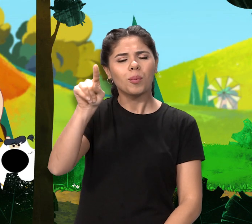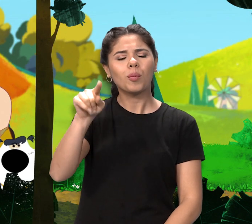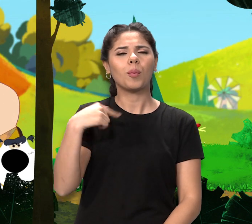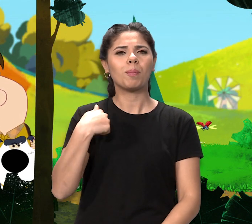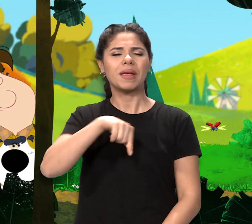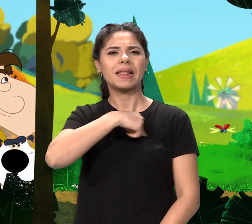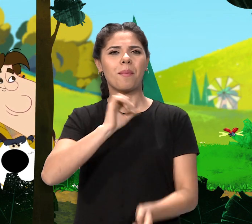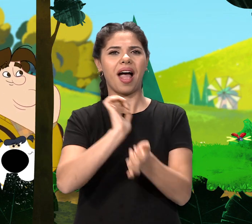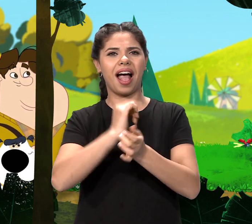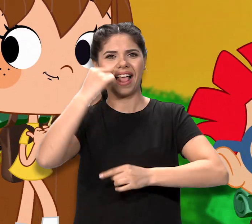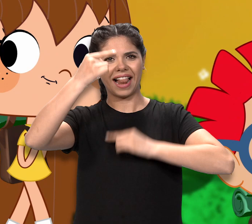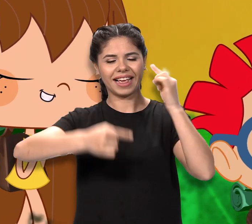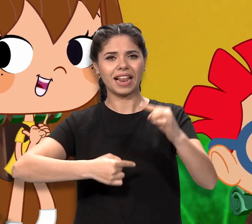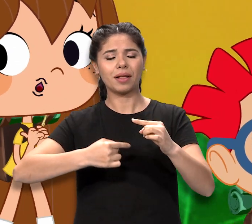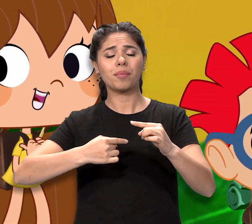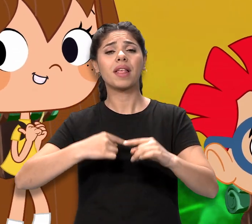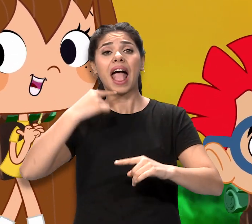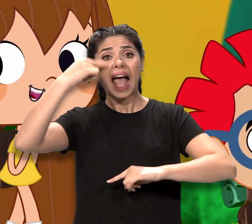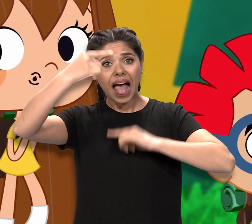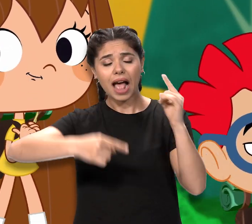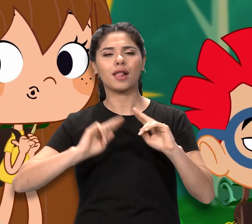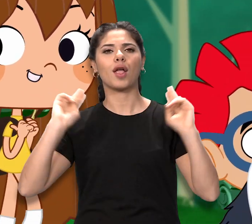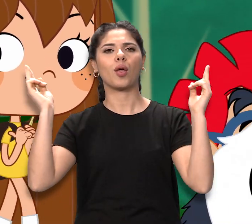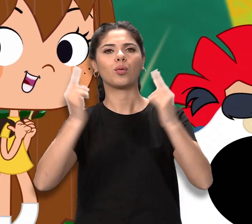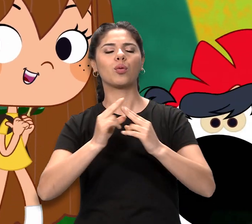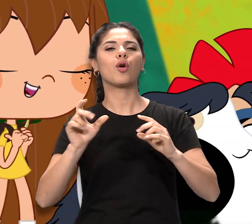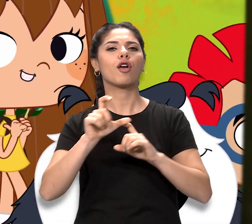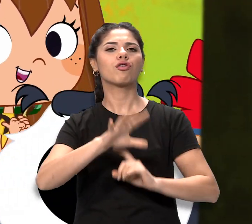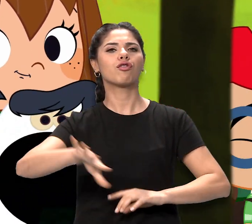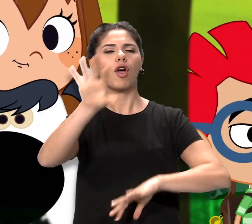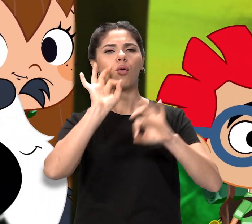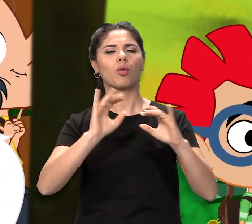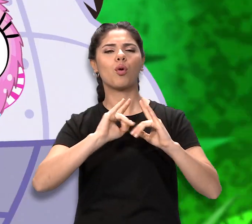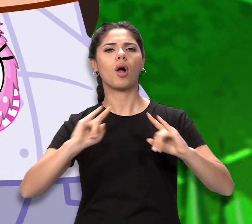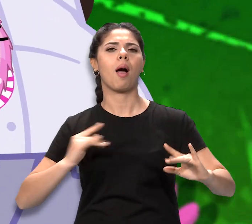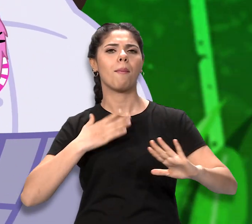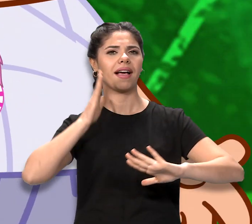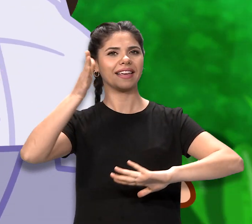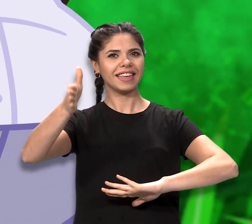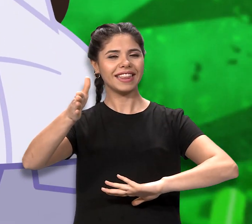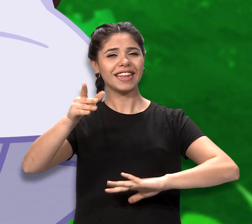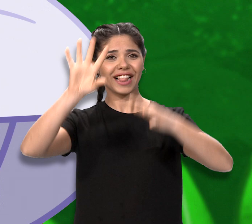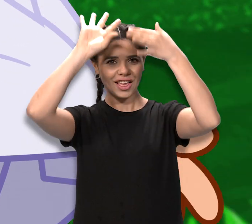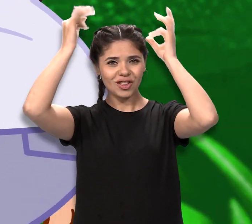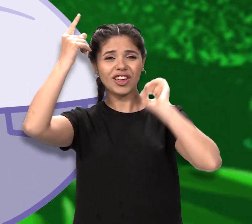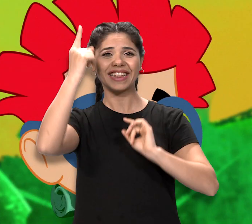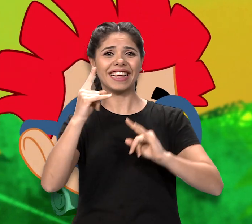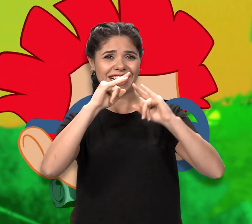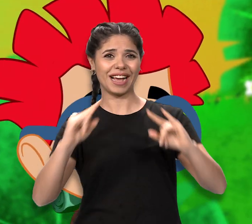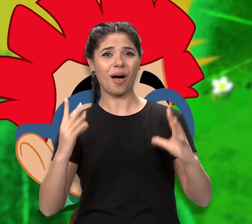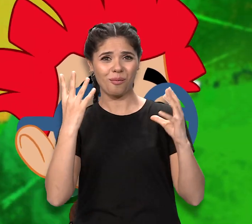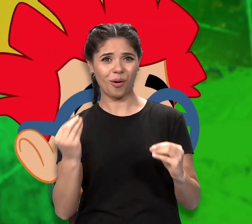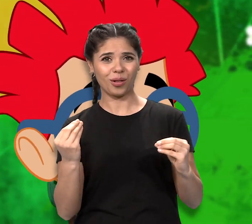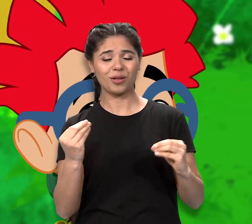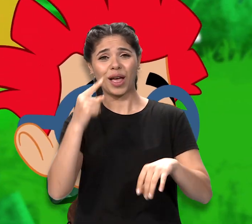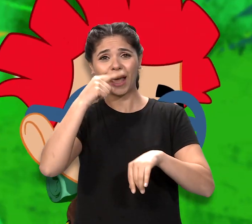Bu bizim aile geleneğimiz. Her yıl Dünya Çevre Günü'nde mutlaka kampa gideriz. Şapi'nin ilk kampı olacak.